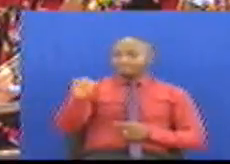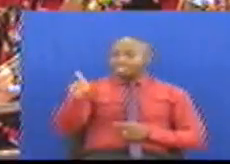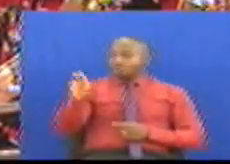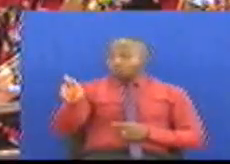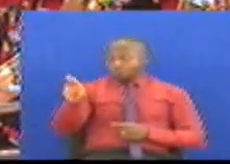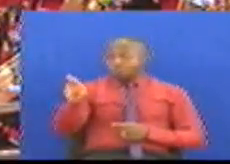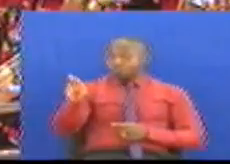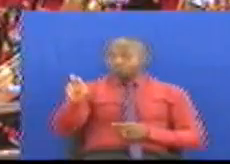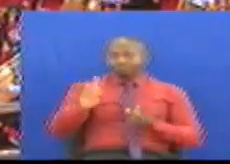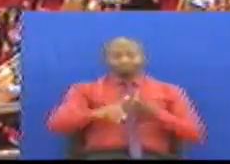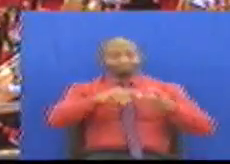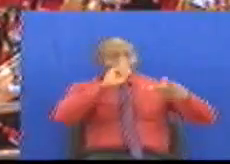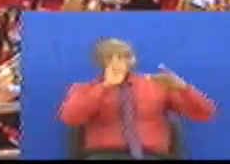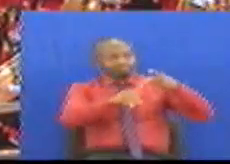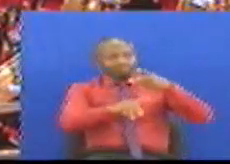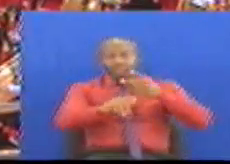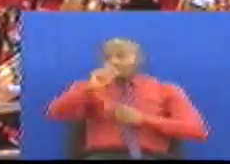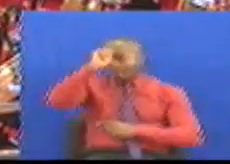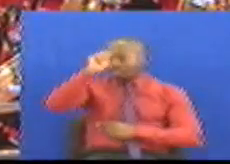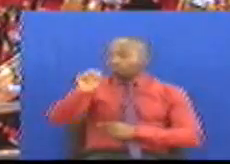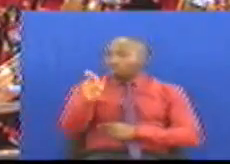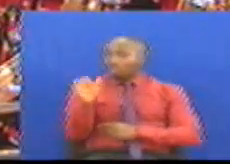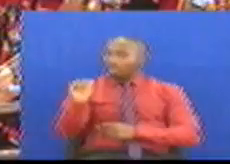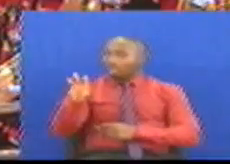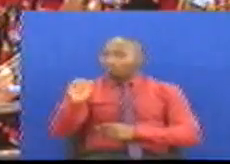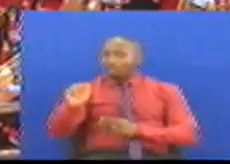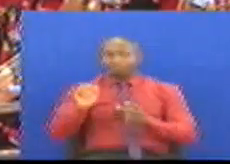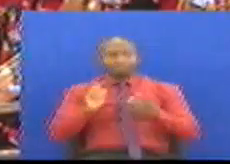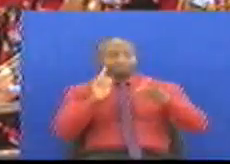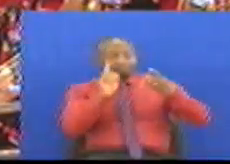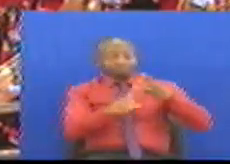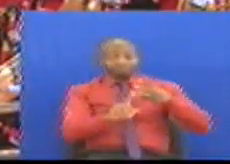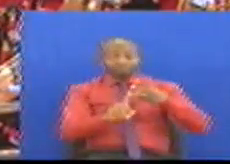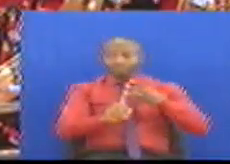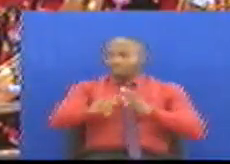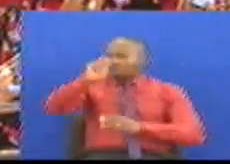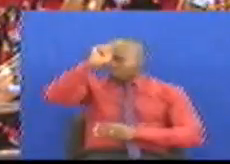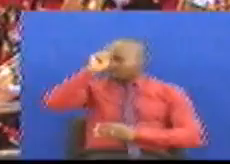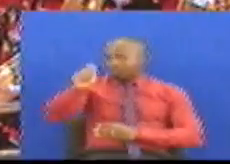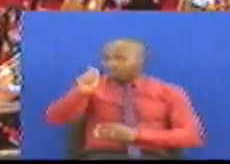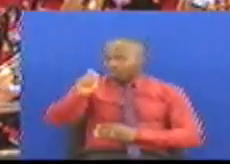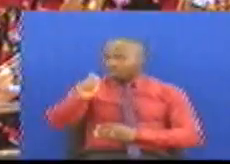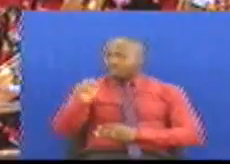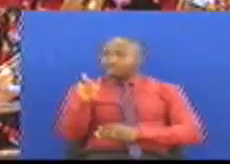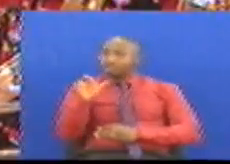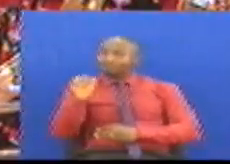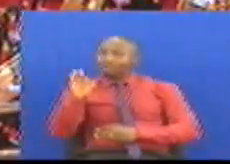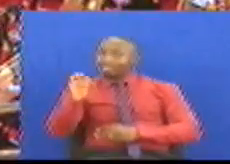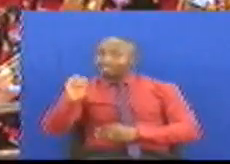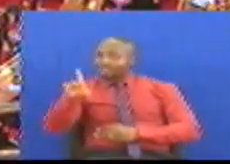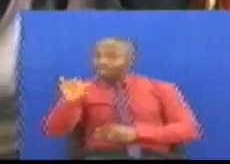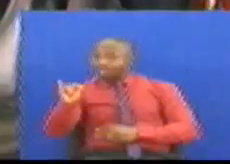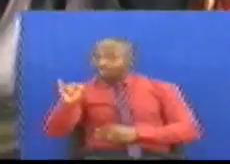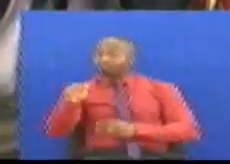Bobali, atafuatiwa na Mheshimiwa Hawa Mchafu Chakoma, Mheshimiwa Rafael Jafar